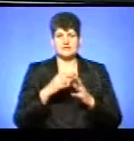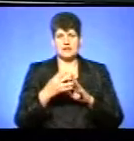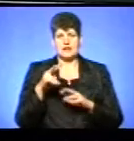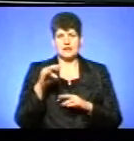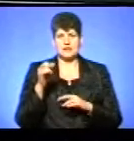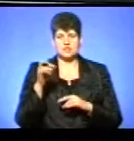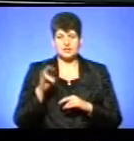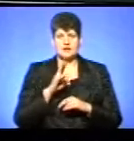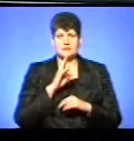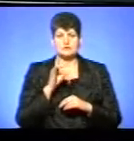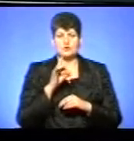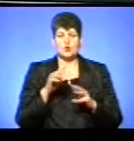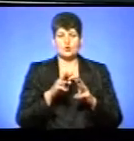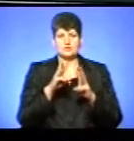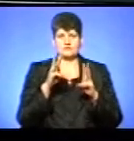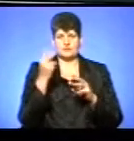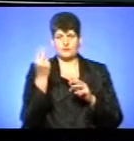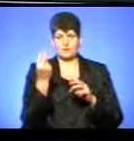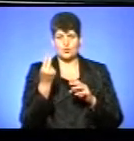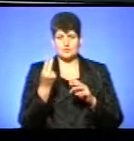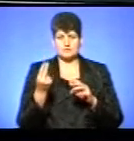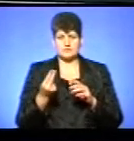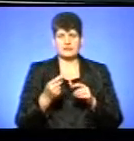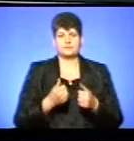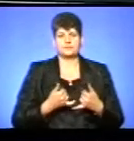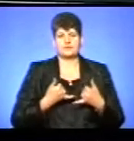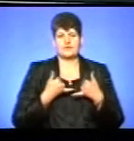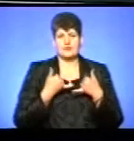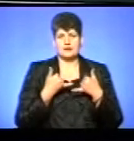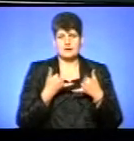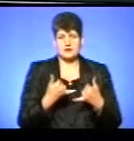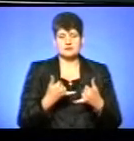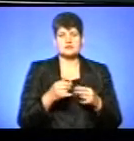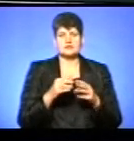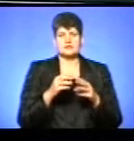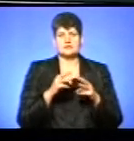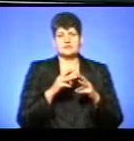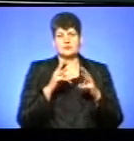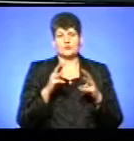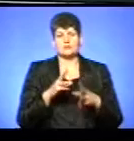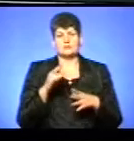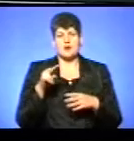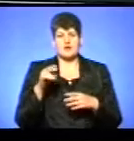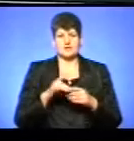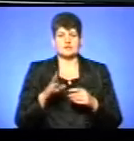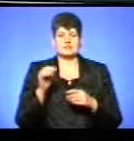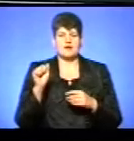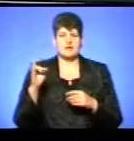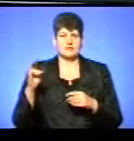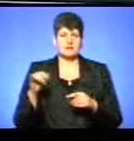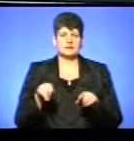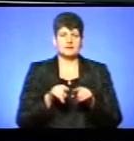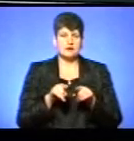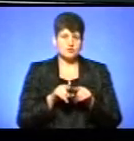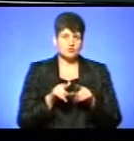освятив настінні розписи на честь загиблих вояків АТО в храмі Пантеоні Святої Праведниці Анни. Також у Кременецькому соборі